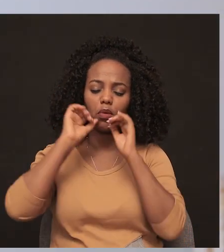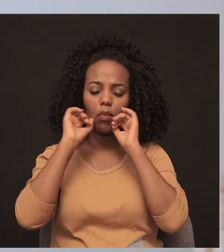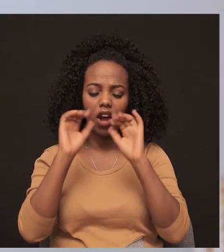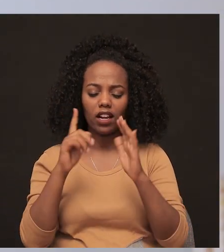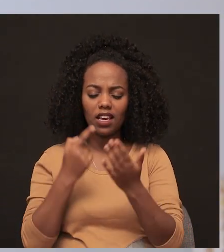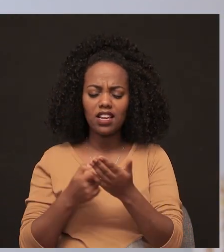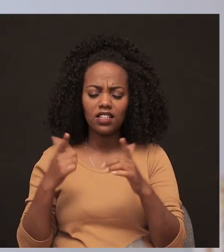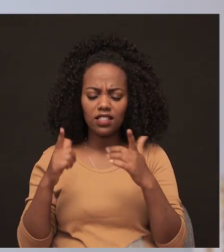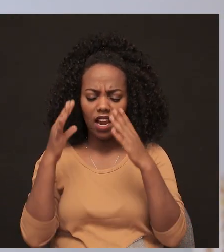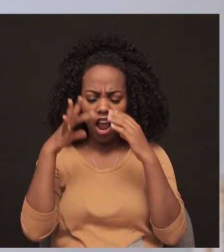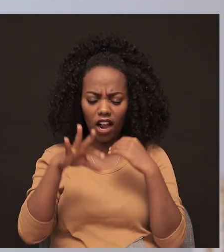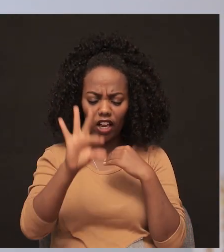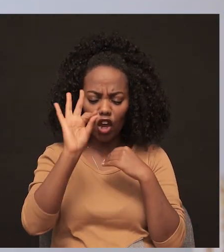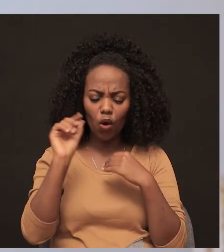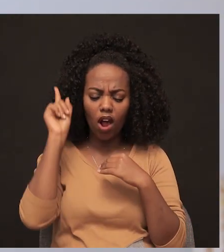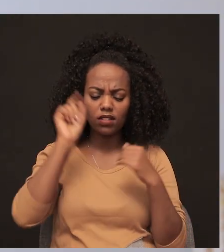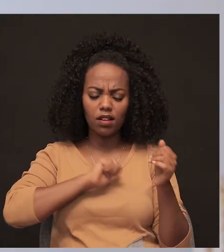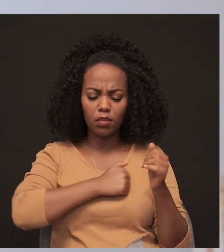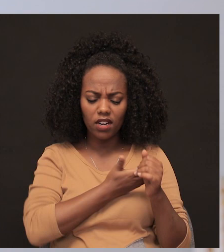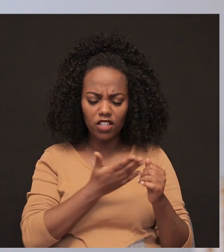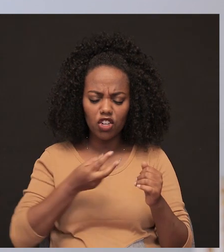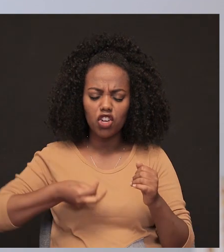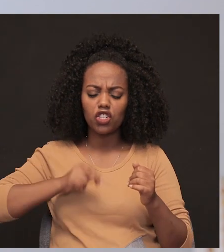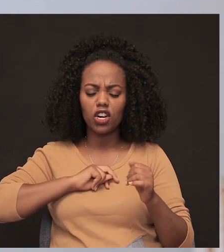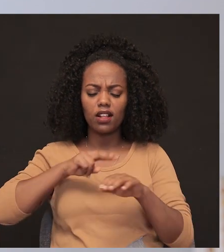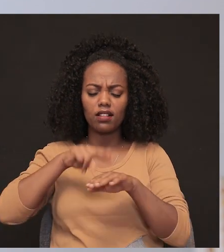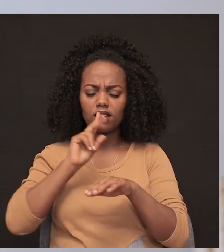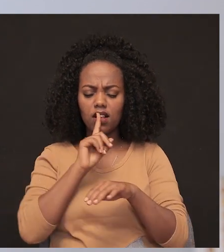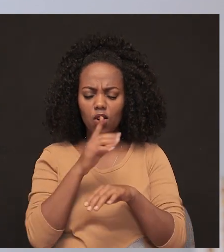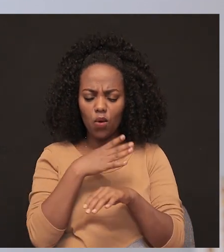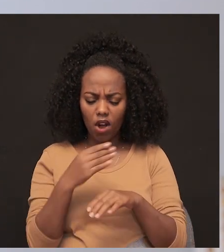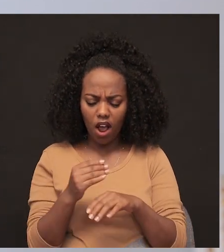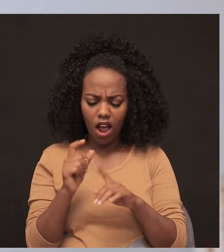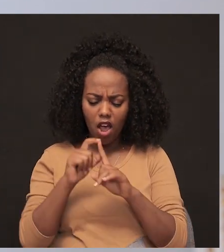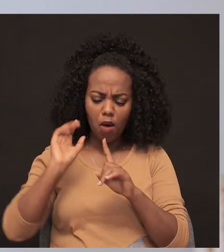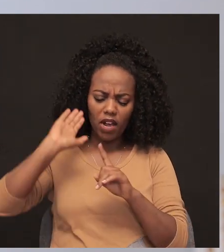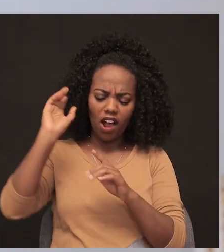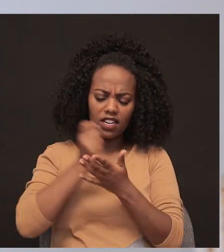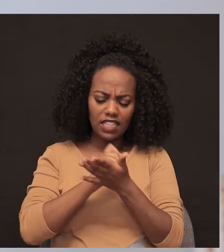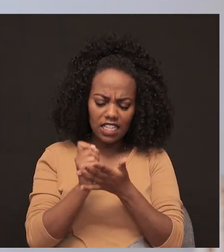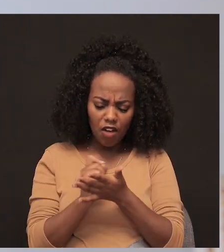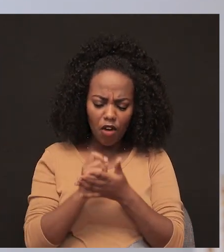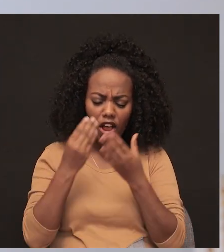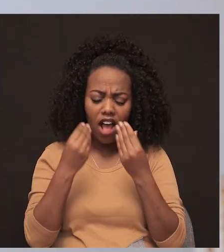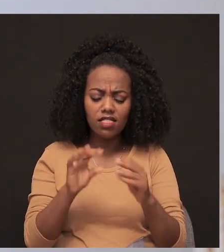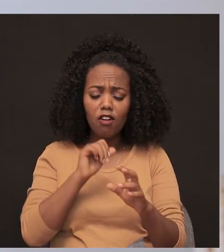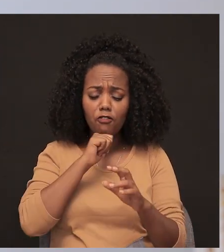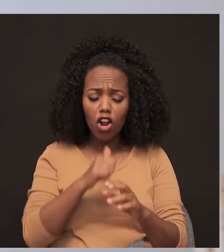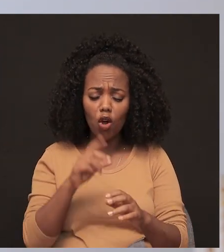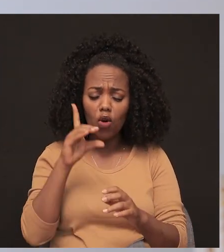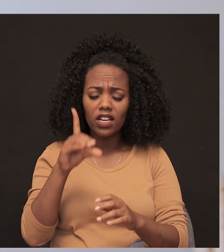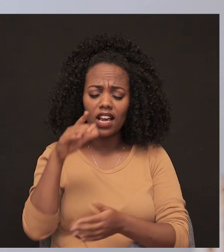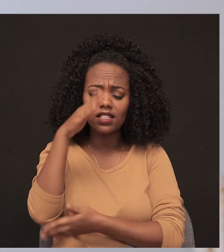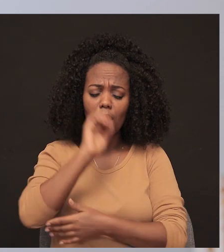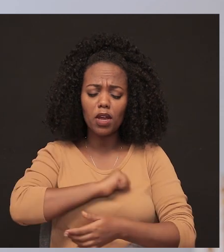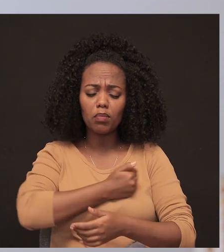እድል ያገኘነው ካንተ ምሕረት ካንተ ቸርነት የተነሳ ነውና በቃልህም እንደተጻፈው ያልጠፋ ነው፣ ከእግዚአብሔር